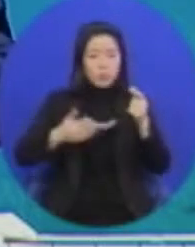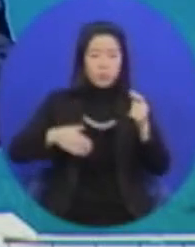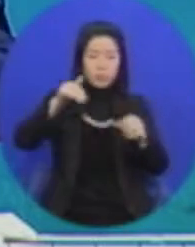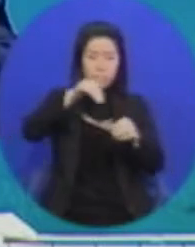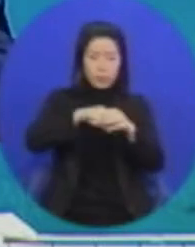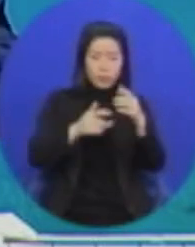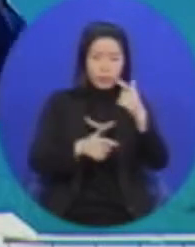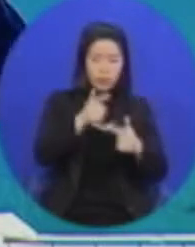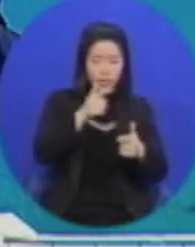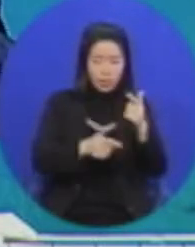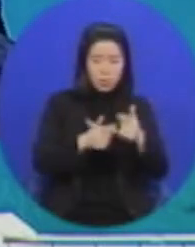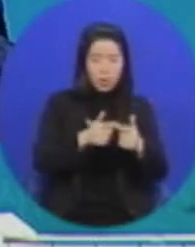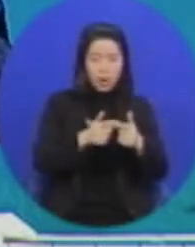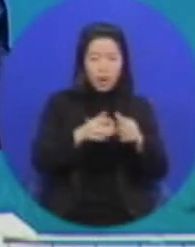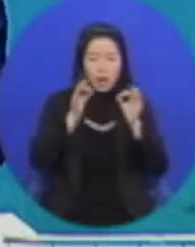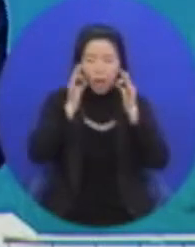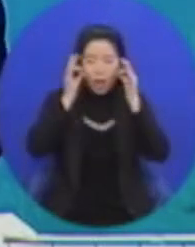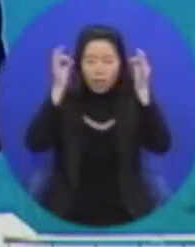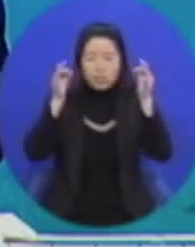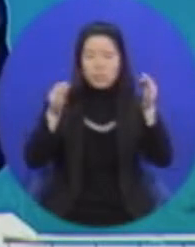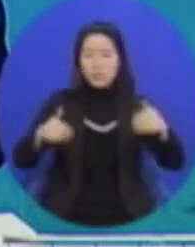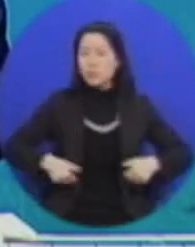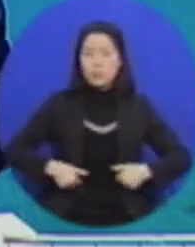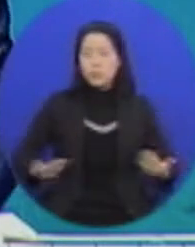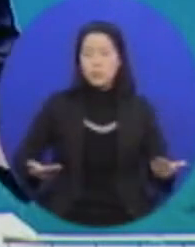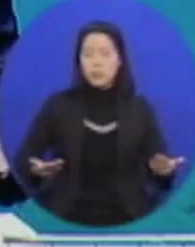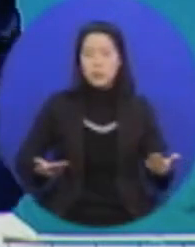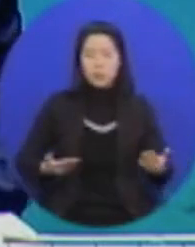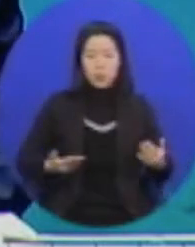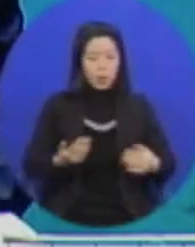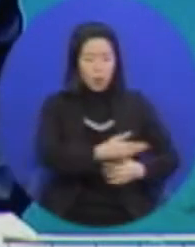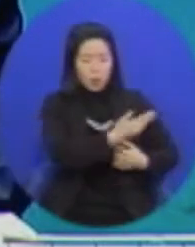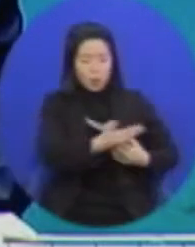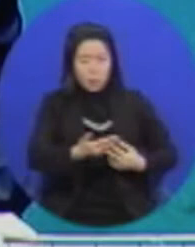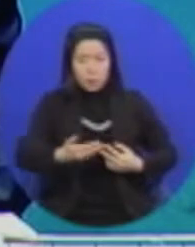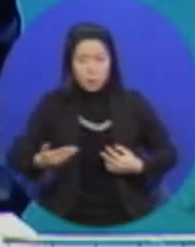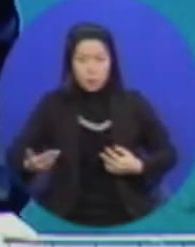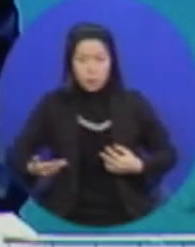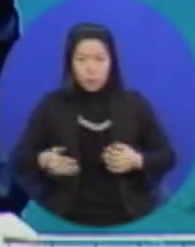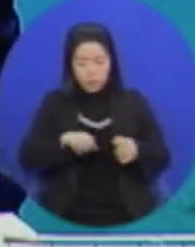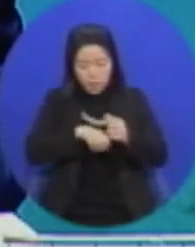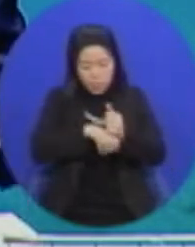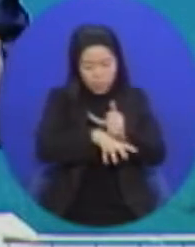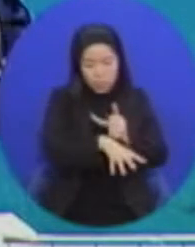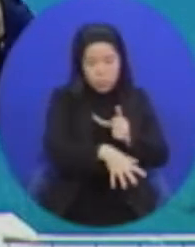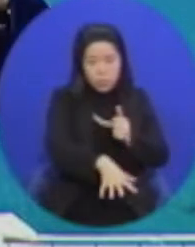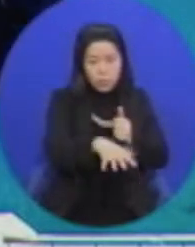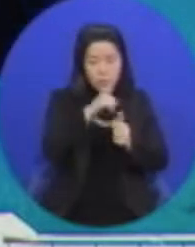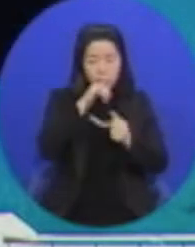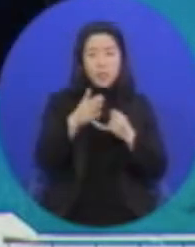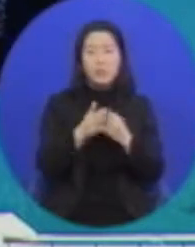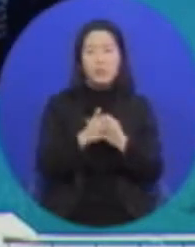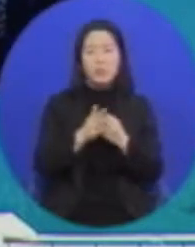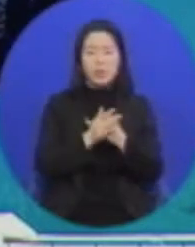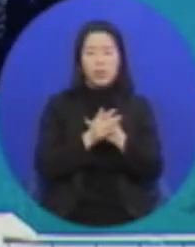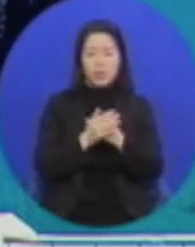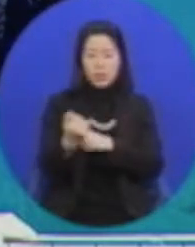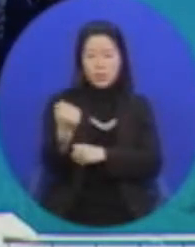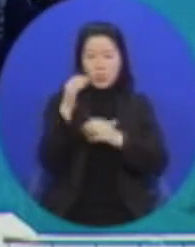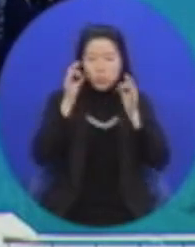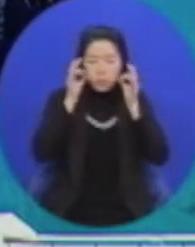뭘 애 쓸 게 뭐 있습니까 물건은 옆에 지금 뿌리를 내리고 있는데 그런 인 시절을 따라 입자 기가